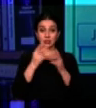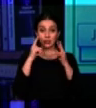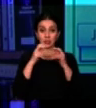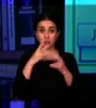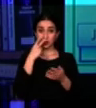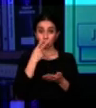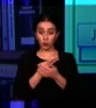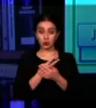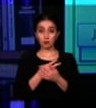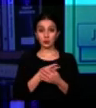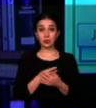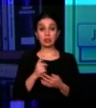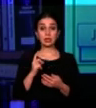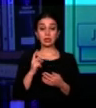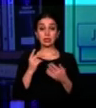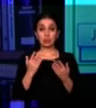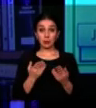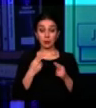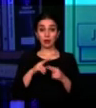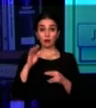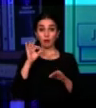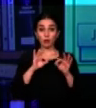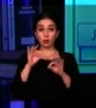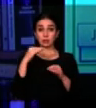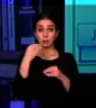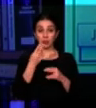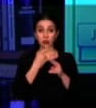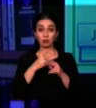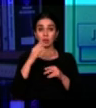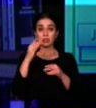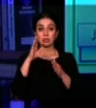текшириб кўринг. Демак, функция берилди ва унинг